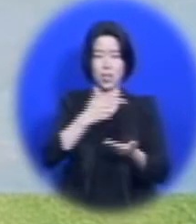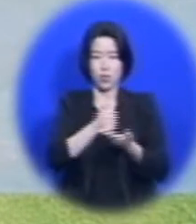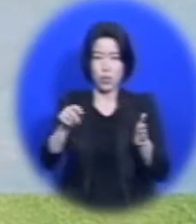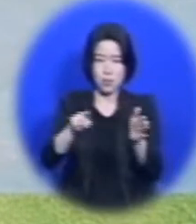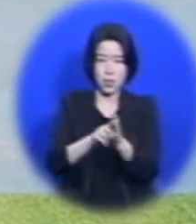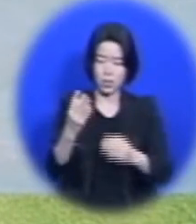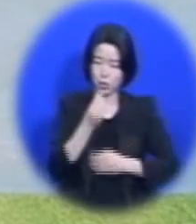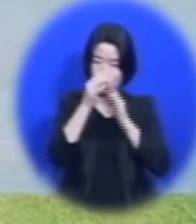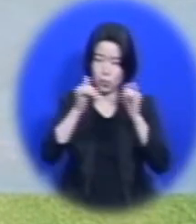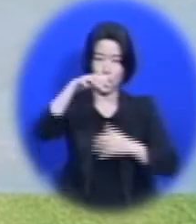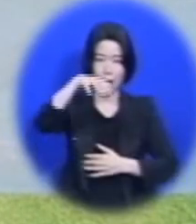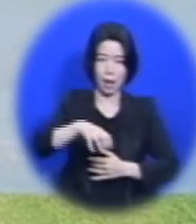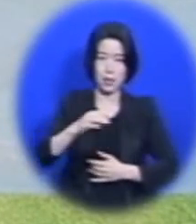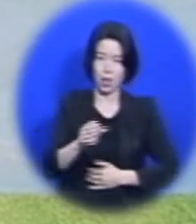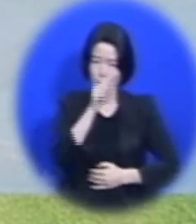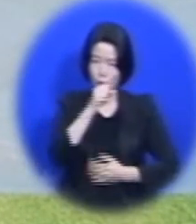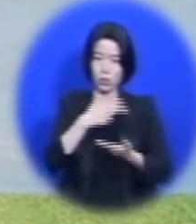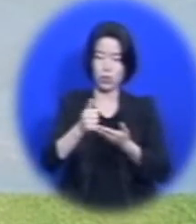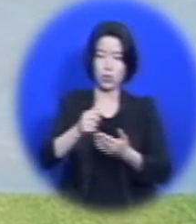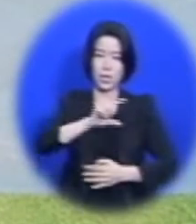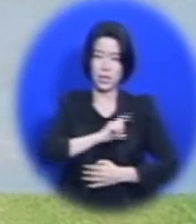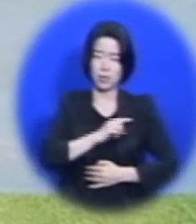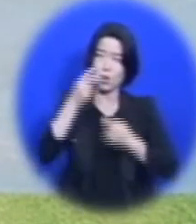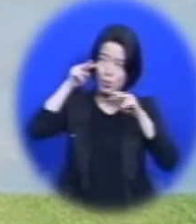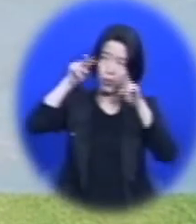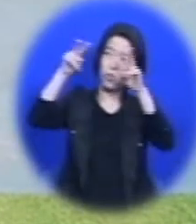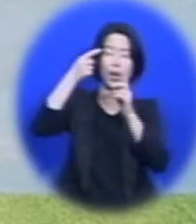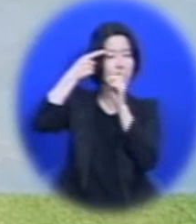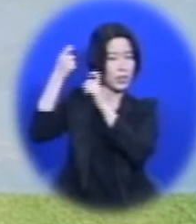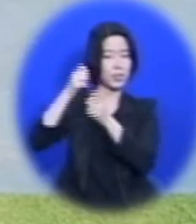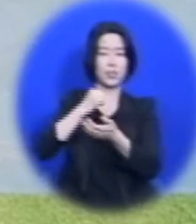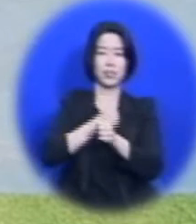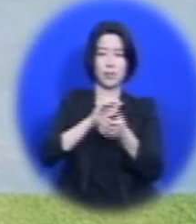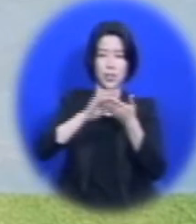믿는 성도들 앞에서 선하신 주님의 이름을 우러러 기리렵니다.